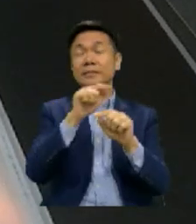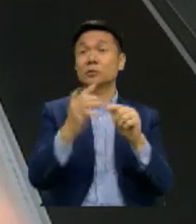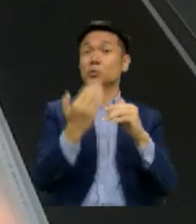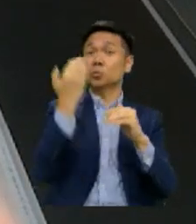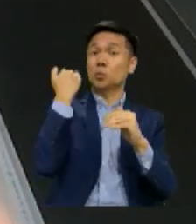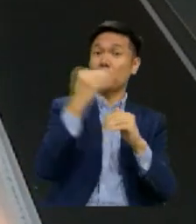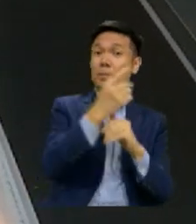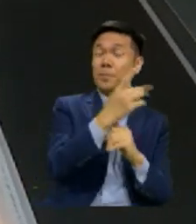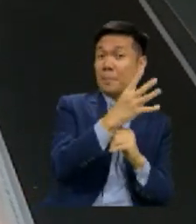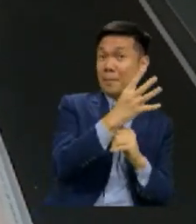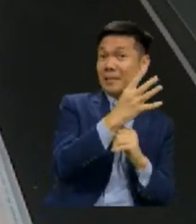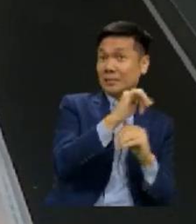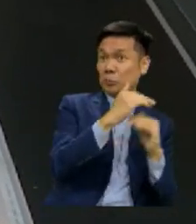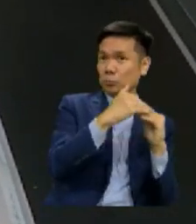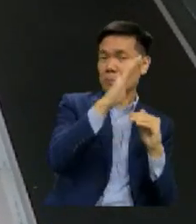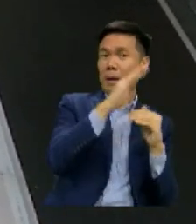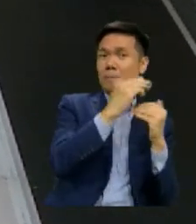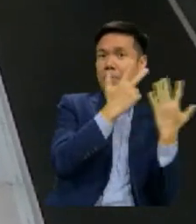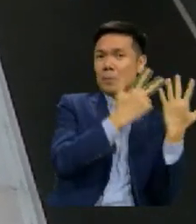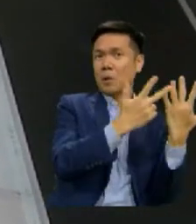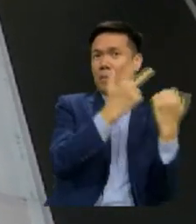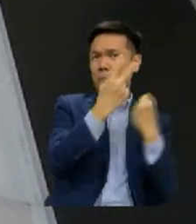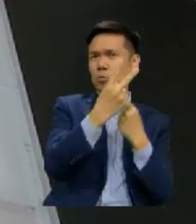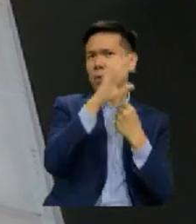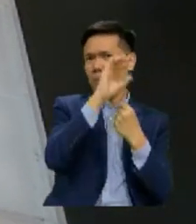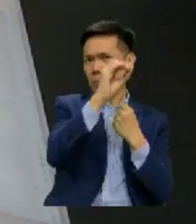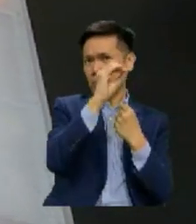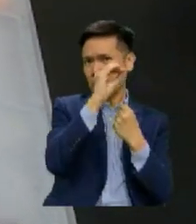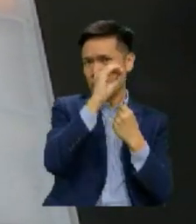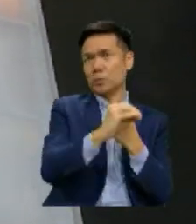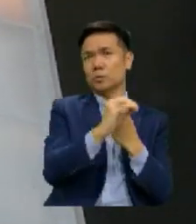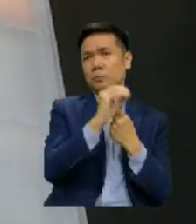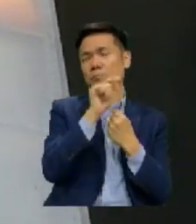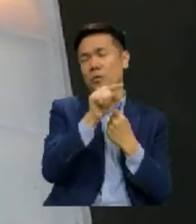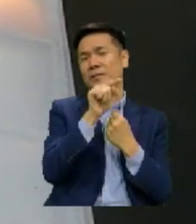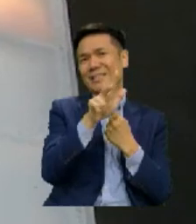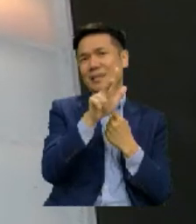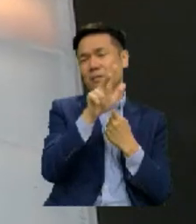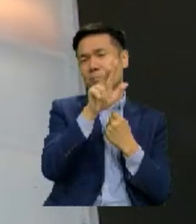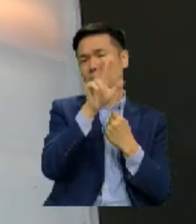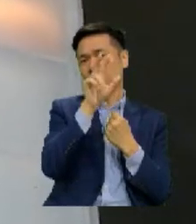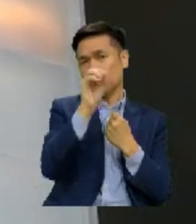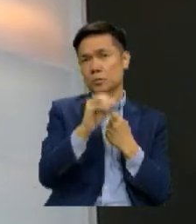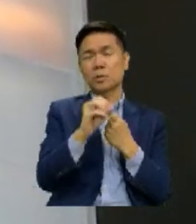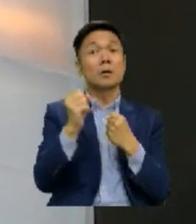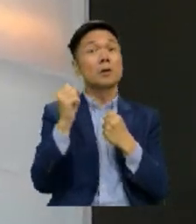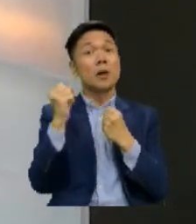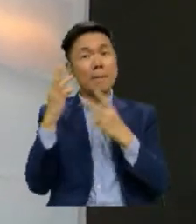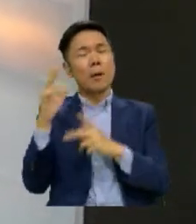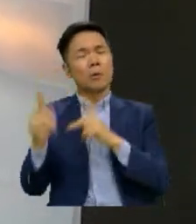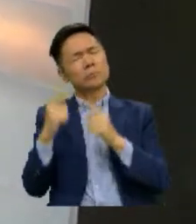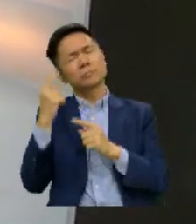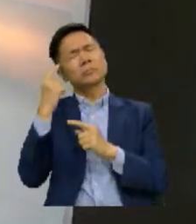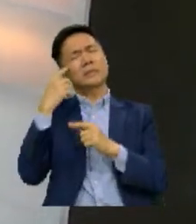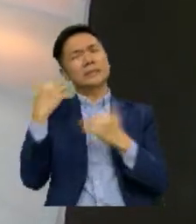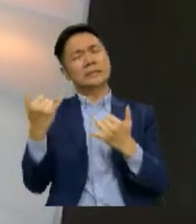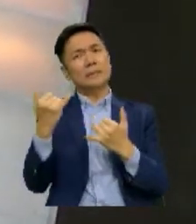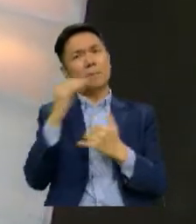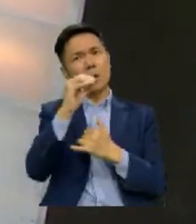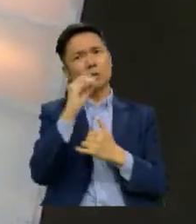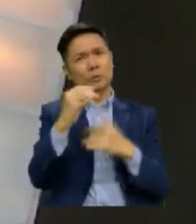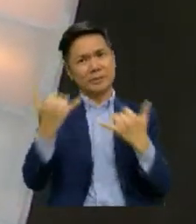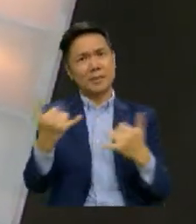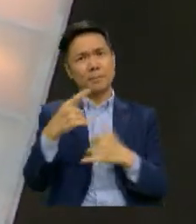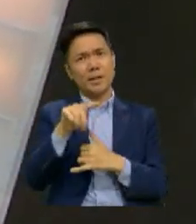vr.u ke eee 14 yaitu 82 perpuluhan tiga dua ratus Banyak pakar yang menjagakan bahwa ratusan